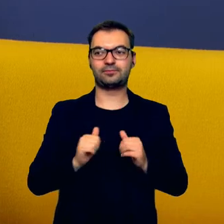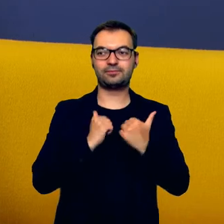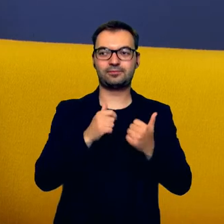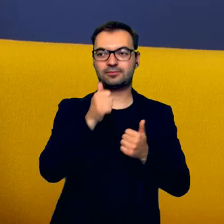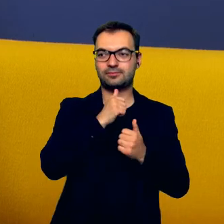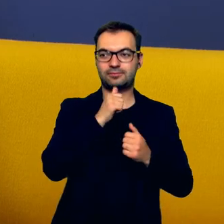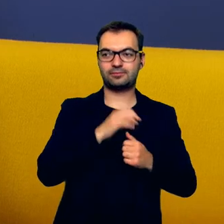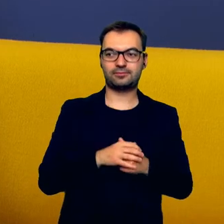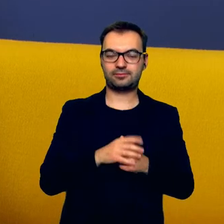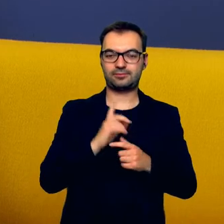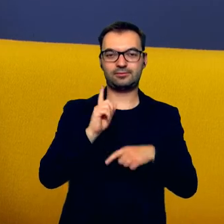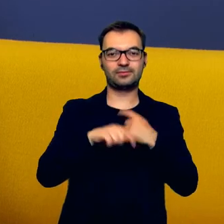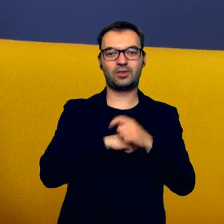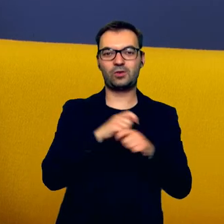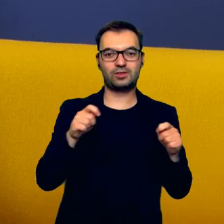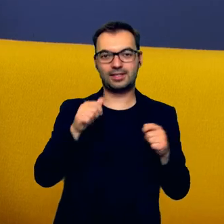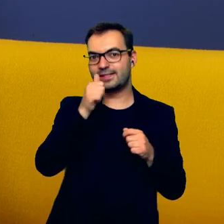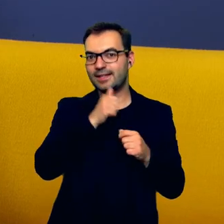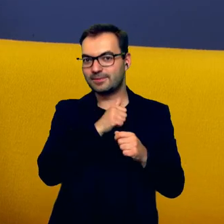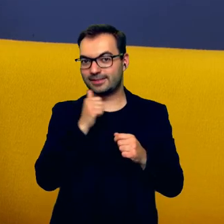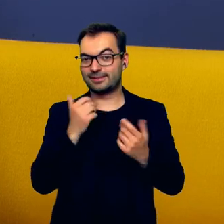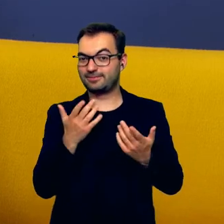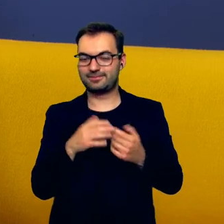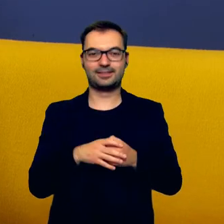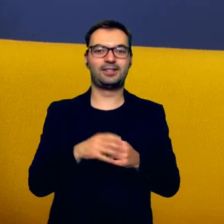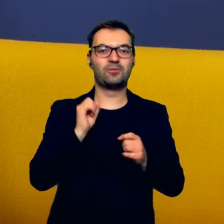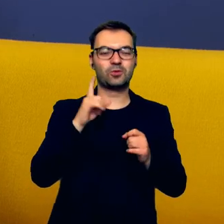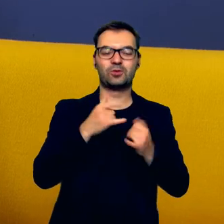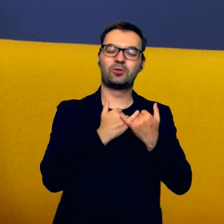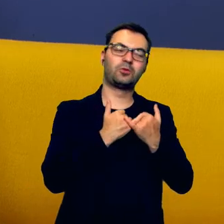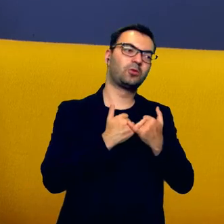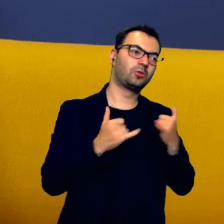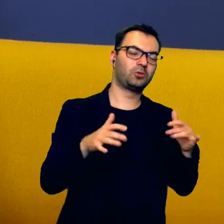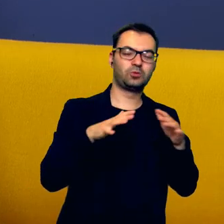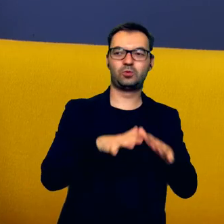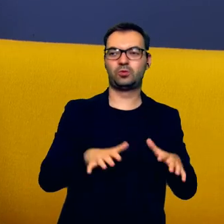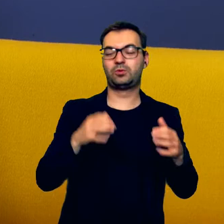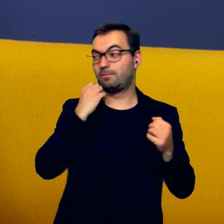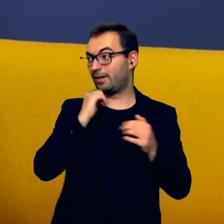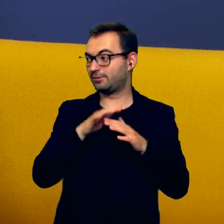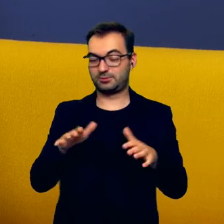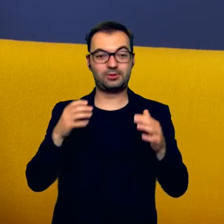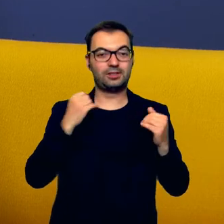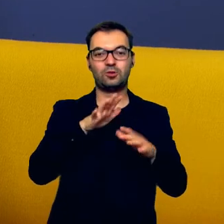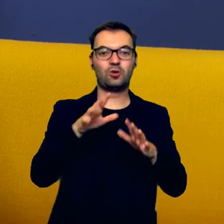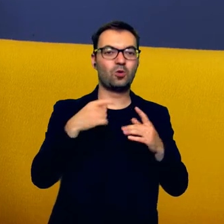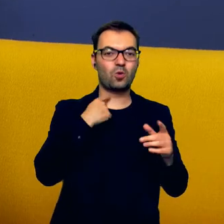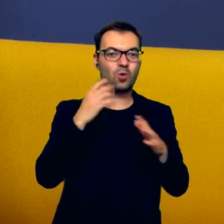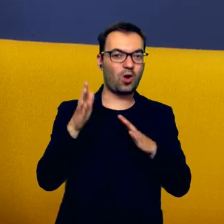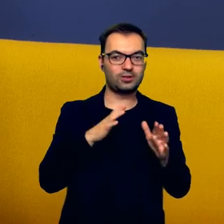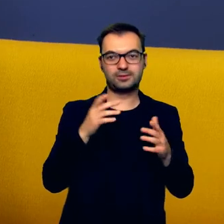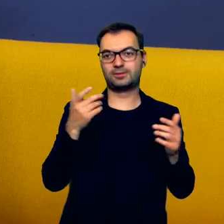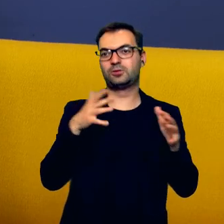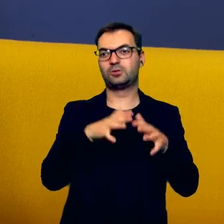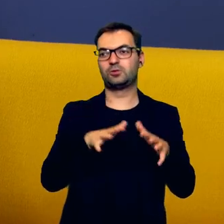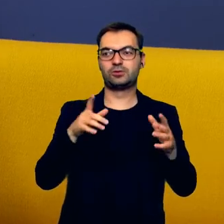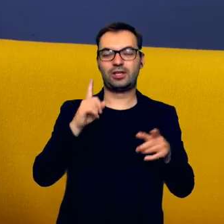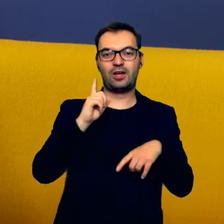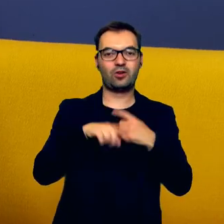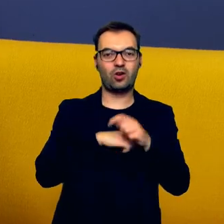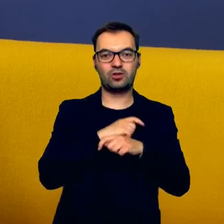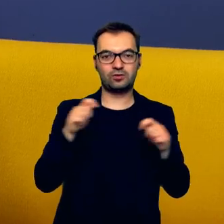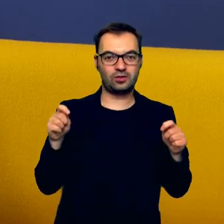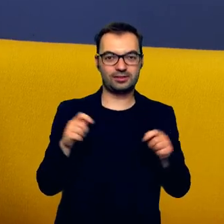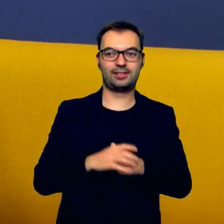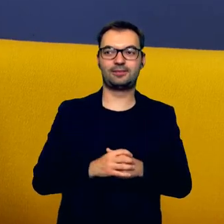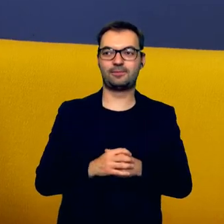ich o próbę rozwiązania tej zagadki. Pojawiło się mnóstwo głosów, pojawiło się mnóstwo